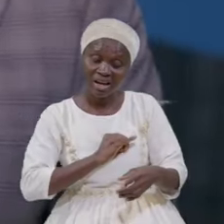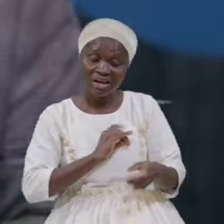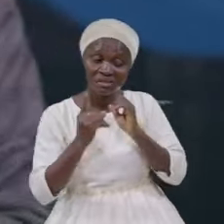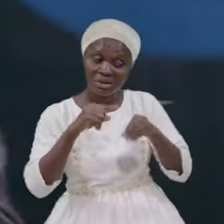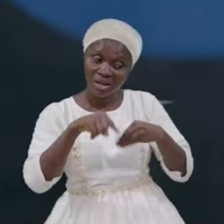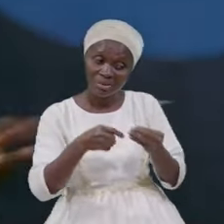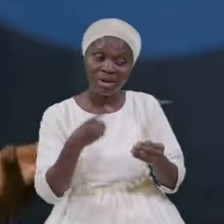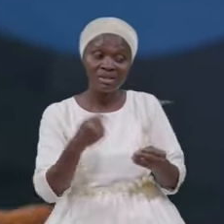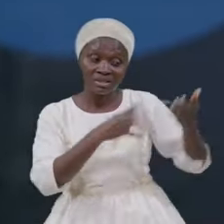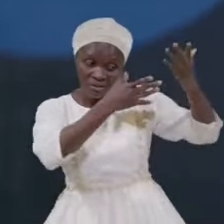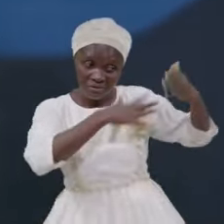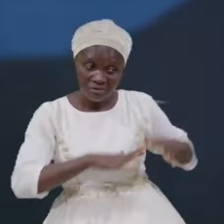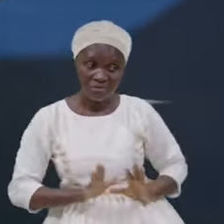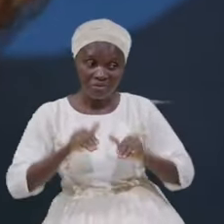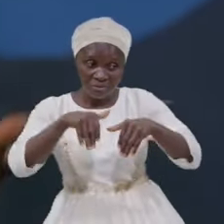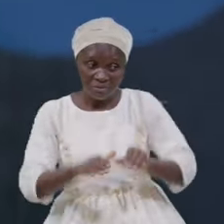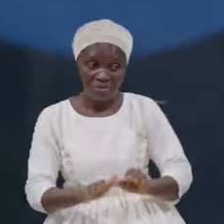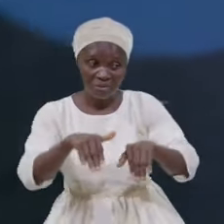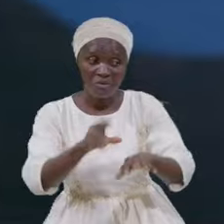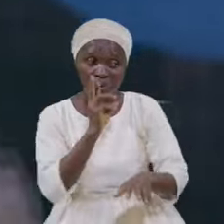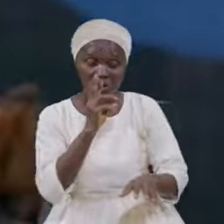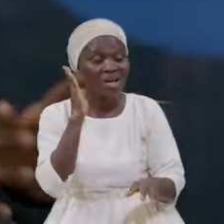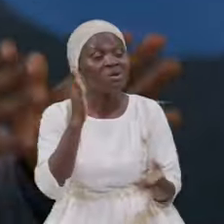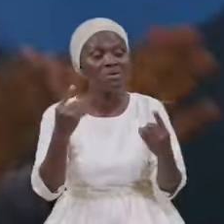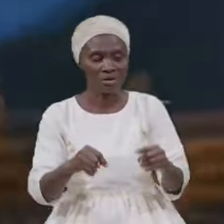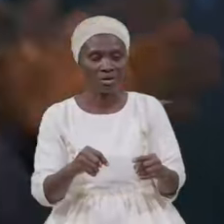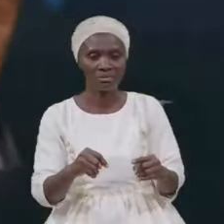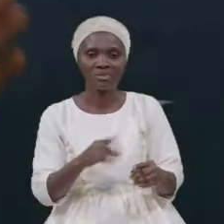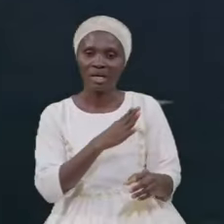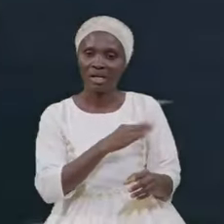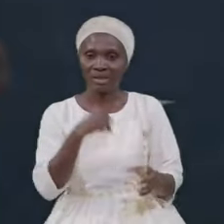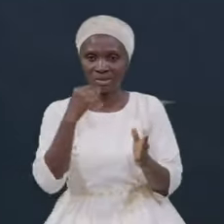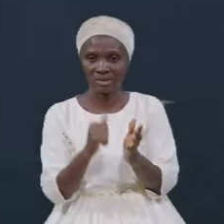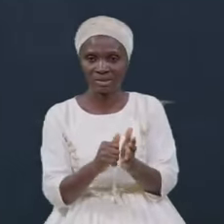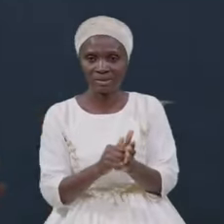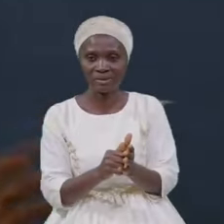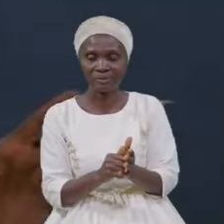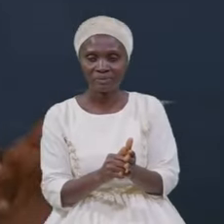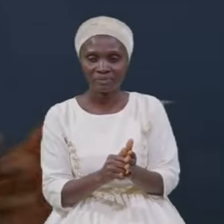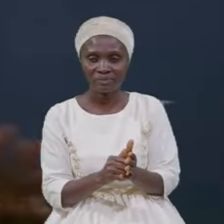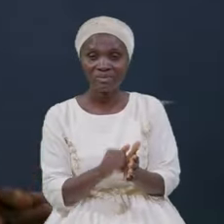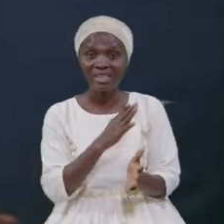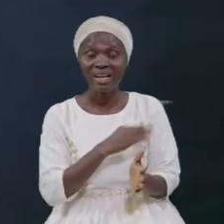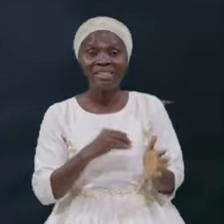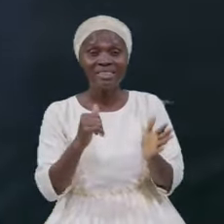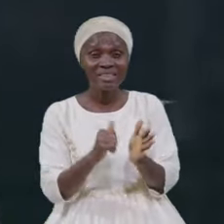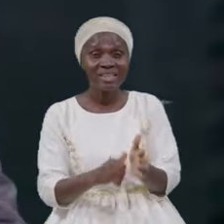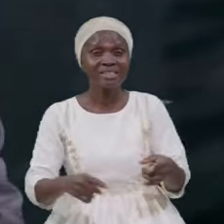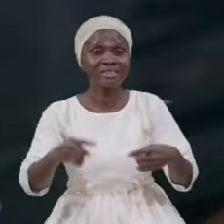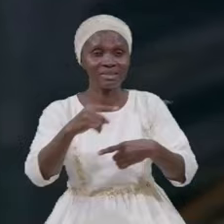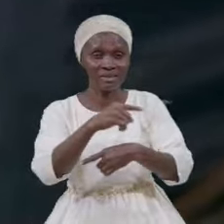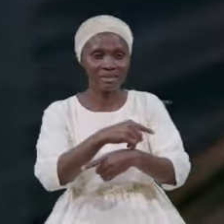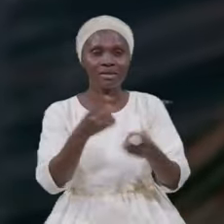disait déluge, est-ce que toi tu n'as jamais vu la pluie avant? Je n'ai jamais vu la pluie. Et ce jour est venu. Je